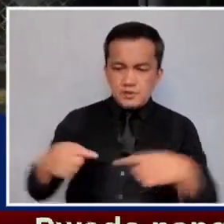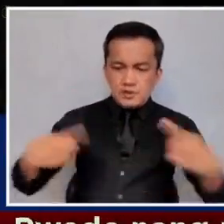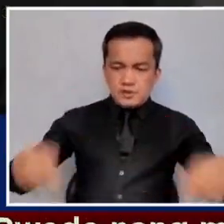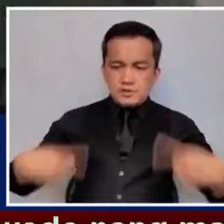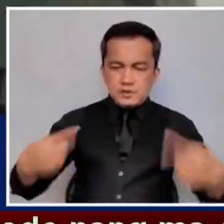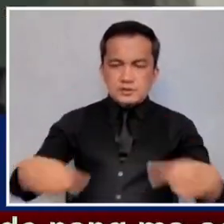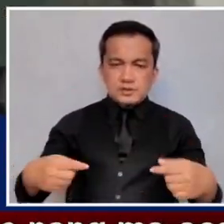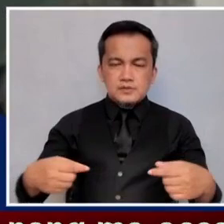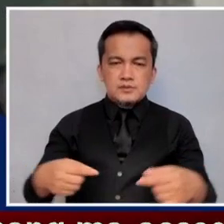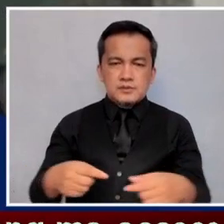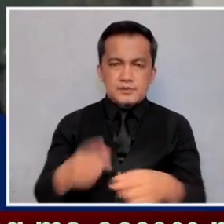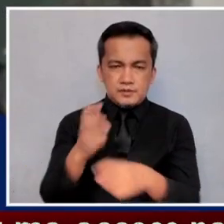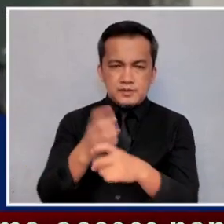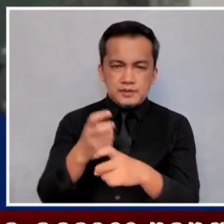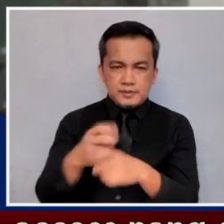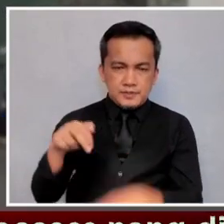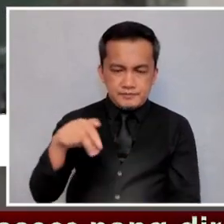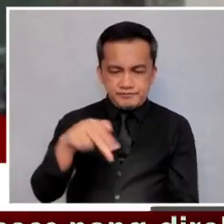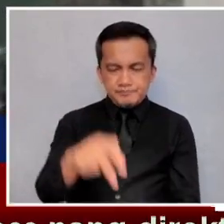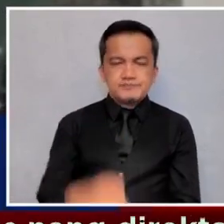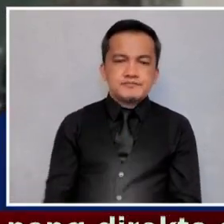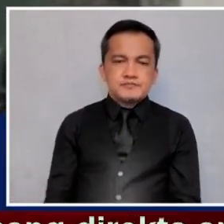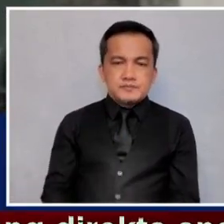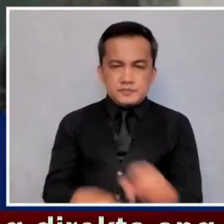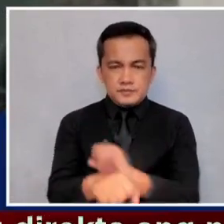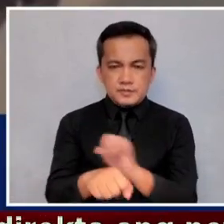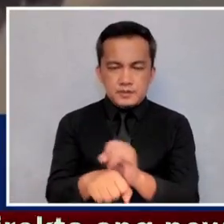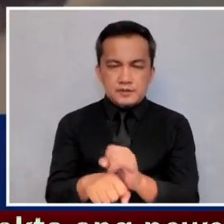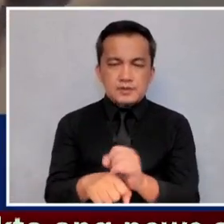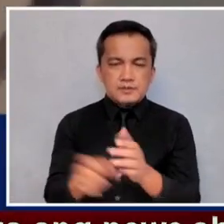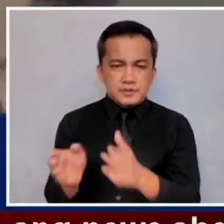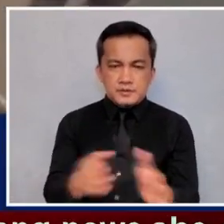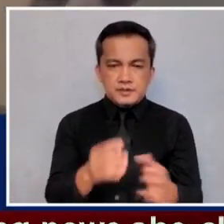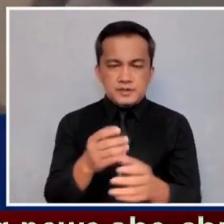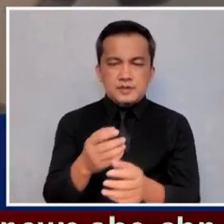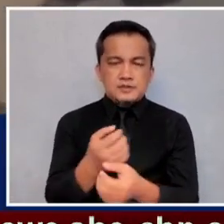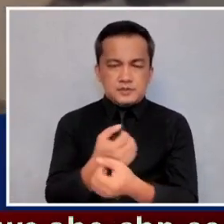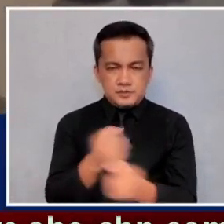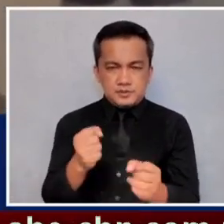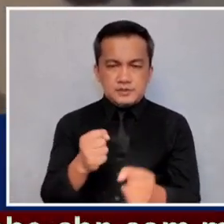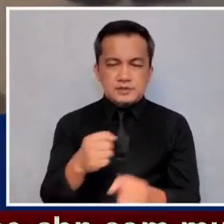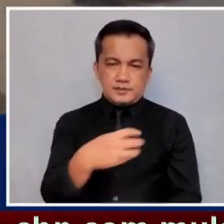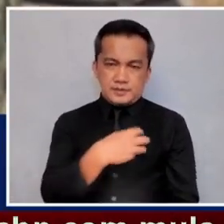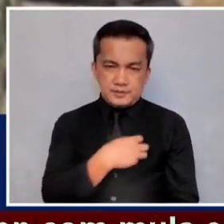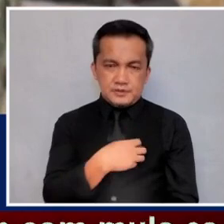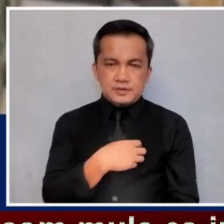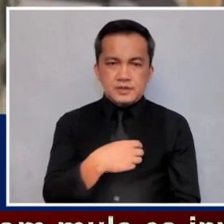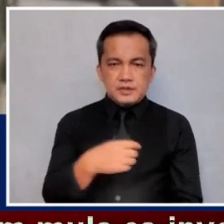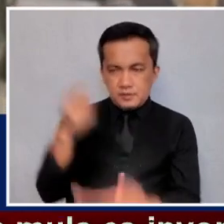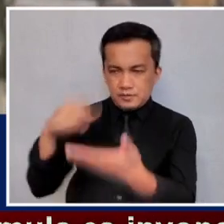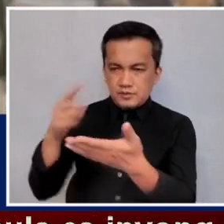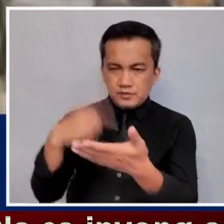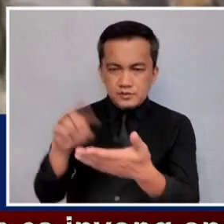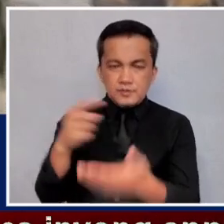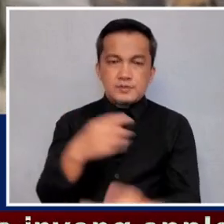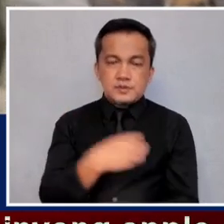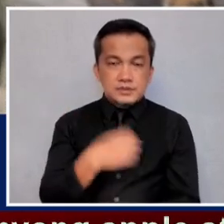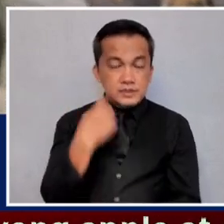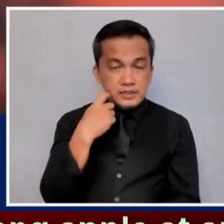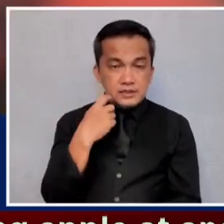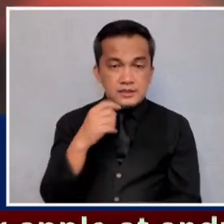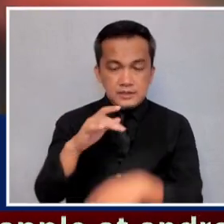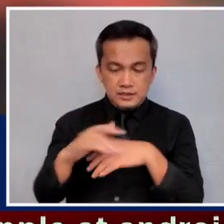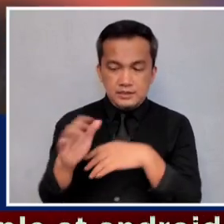maglakad. Puspusan din ang paghahanda sa seguridad ng Manila Police. Nagsagawa ng offline kalugad ang pulisya kaninang madaling